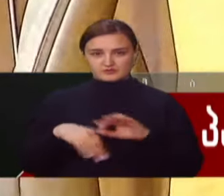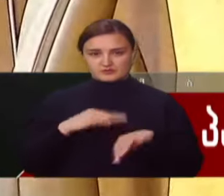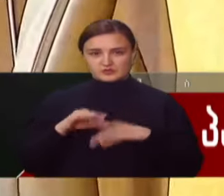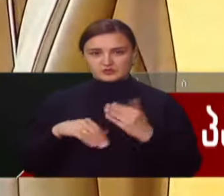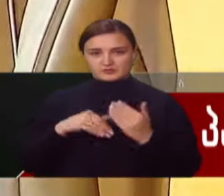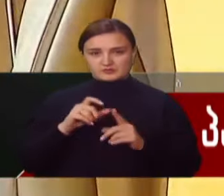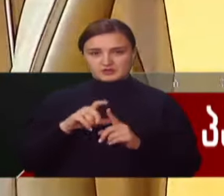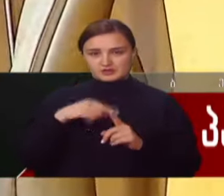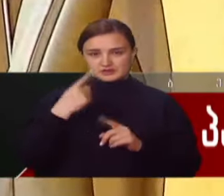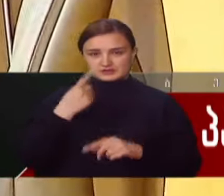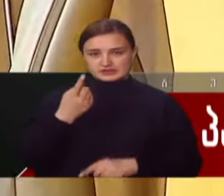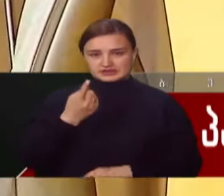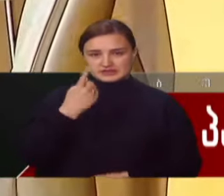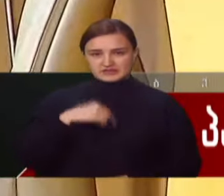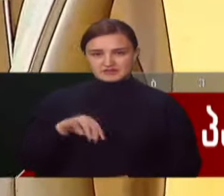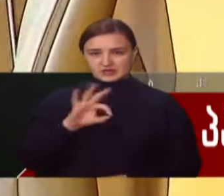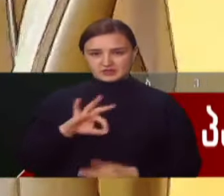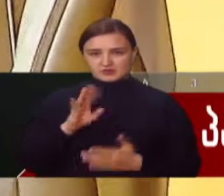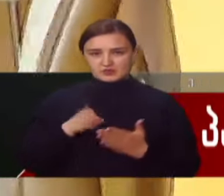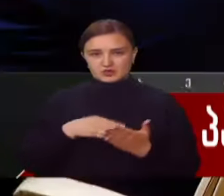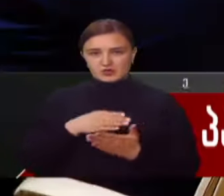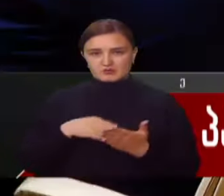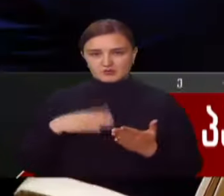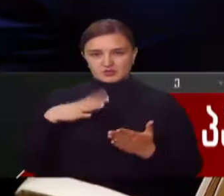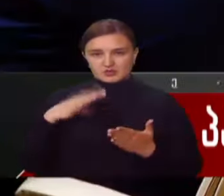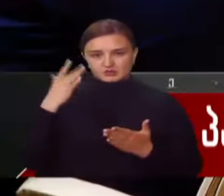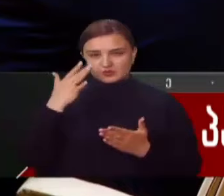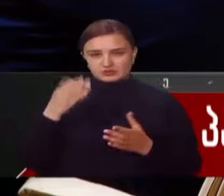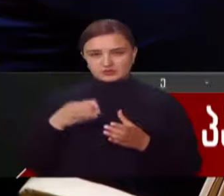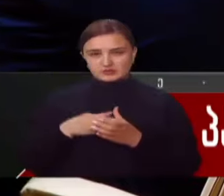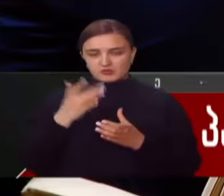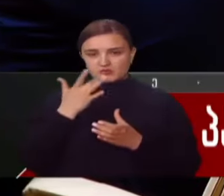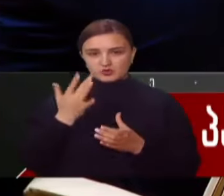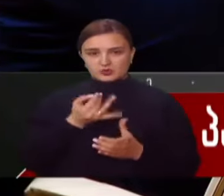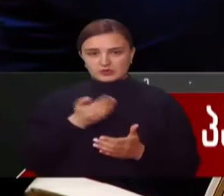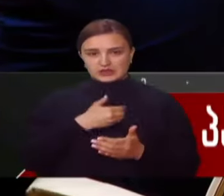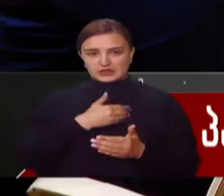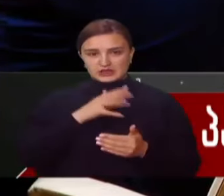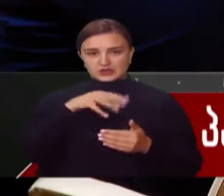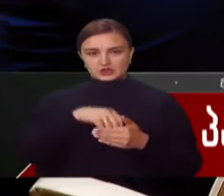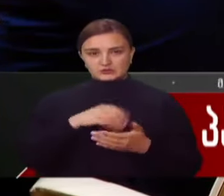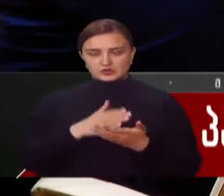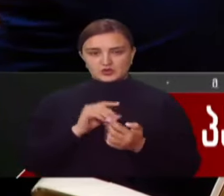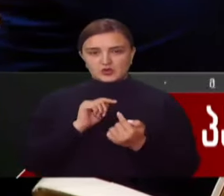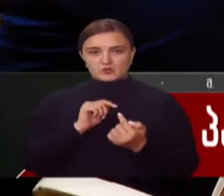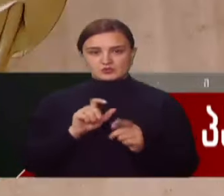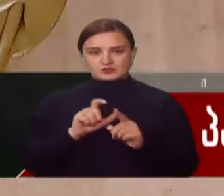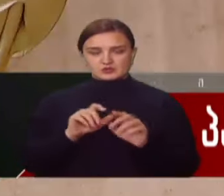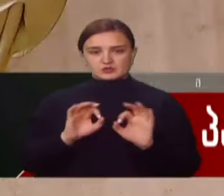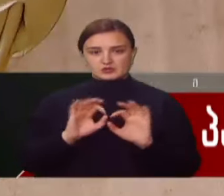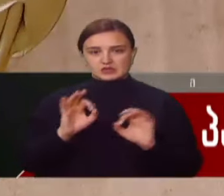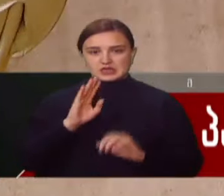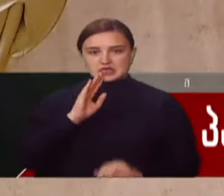mati tkmit savaldebulo kvotirebis gaukmeba martveli gundis politikur interesebshi shedis. Opoziciis ganmartebit kali